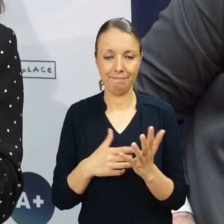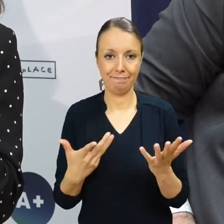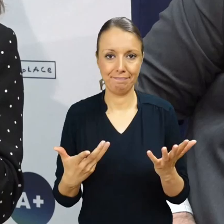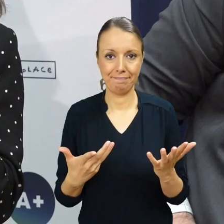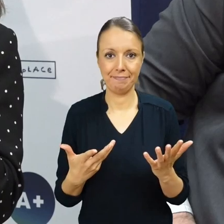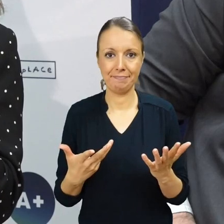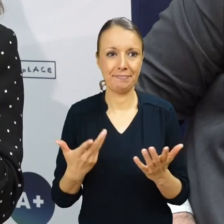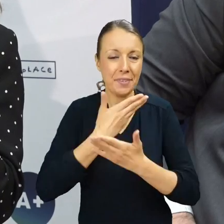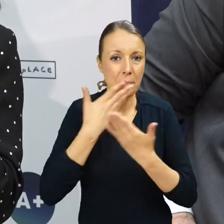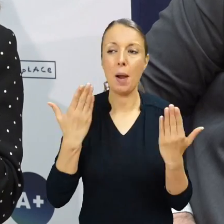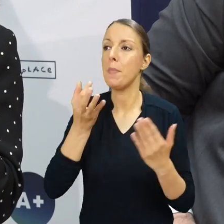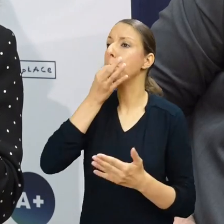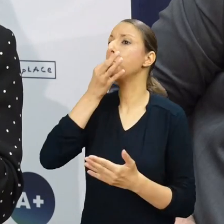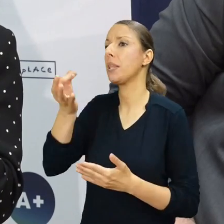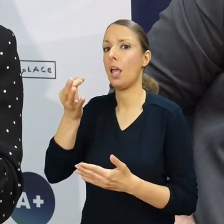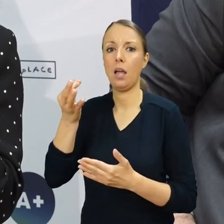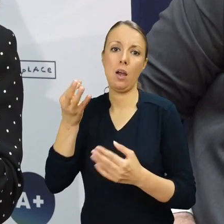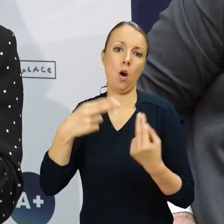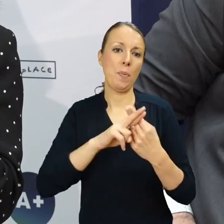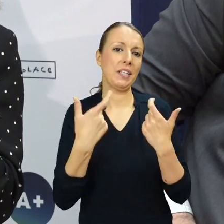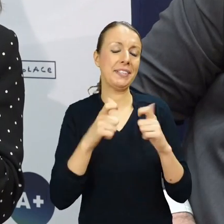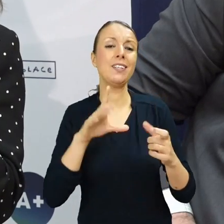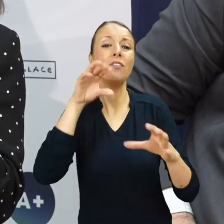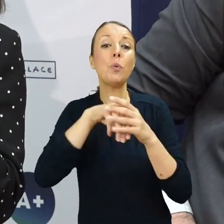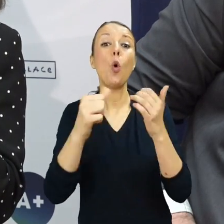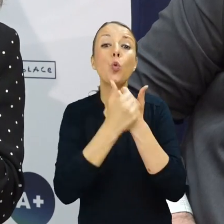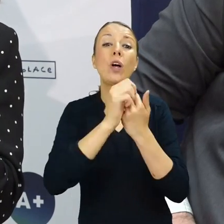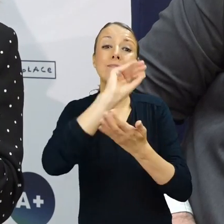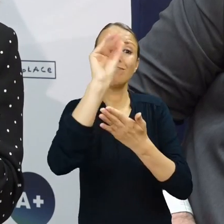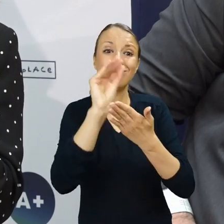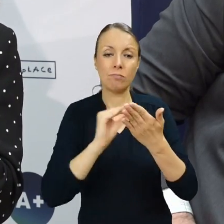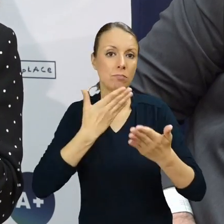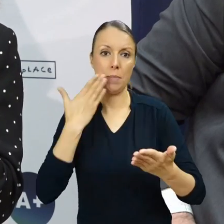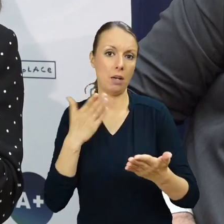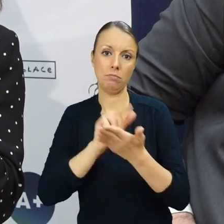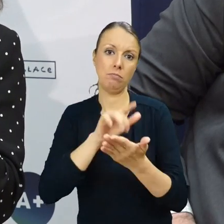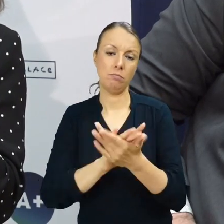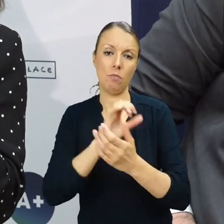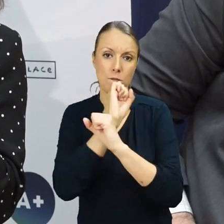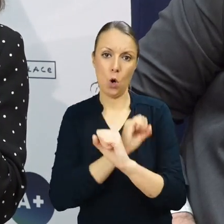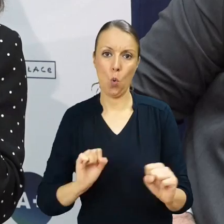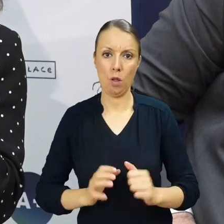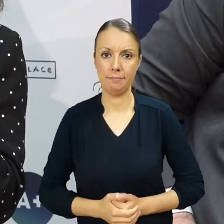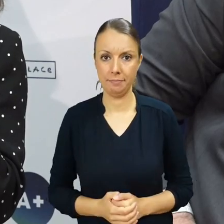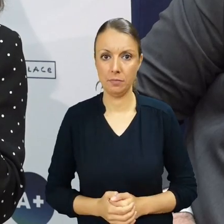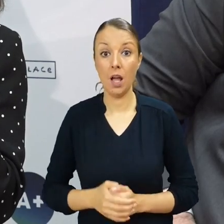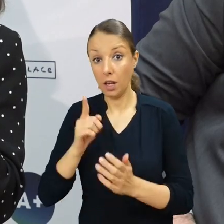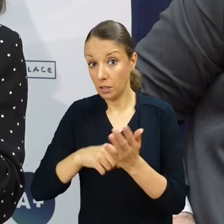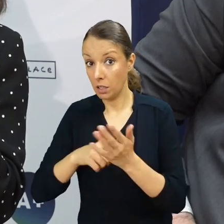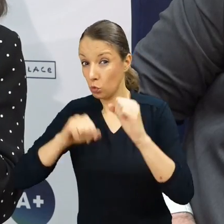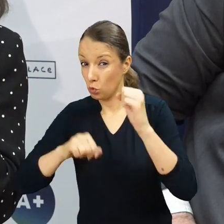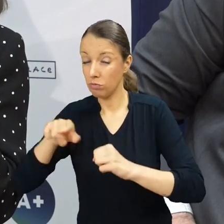żadnej odpowiedzi. Czyli w uzasadnieniach w ogóle to się nie znajduje. Sąd bardzo często pomija to